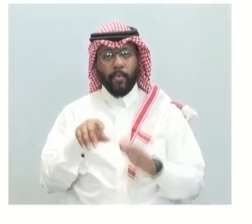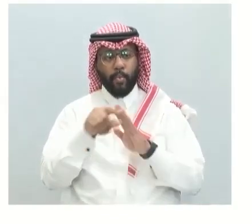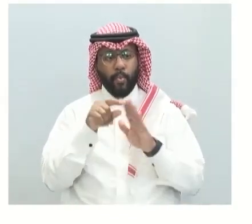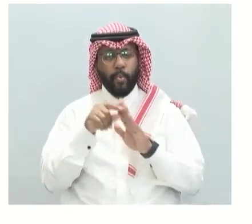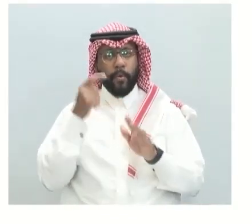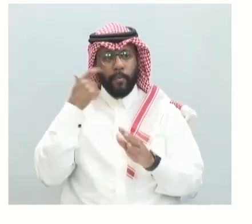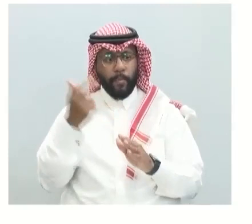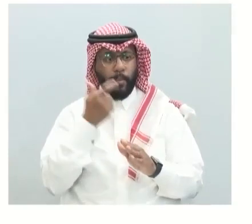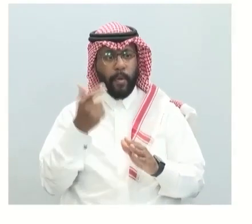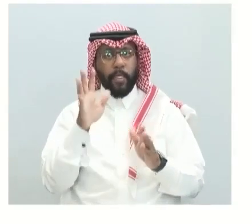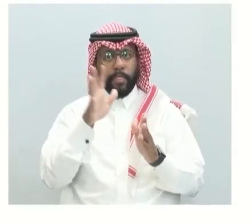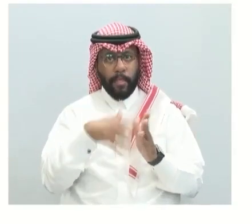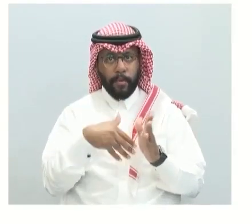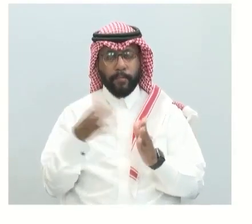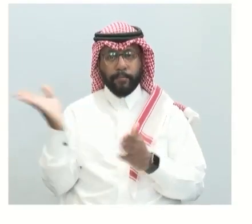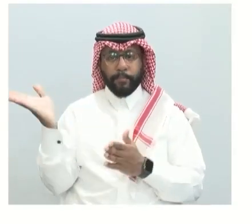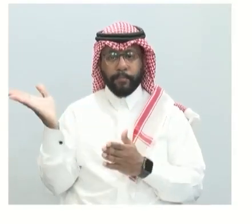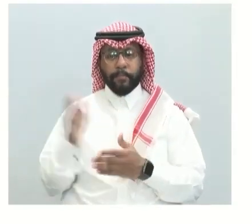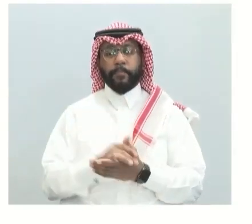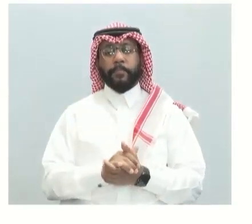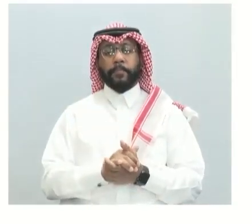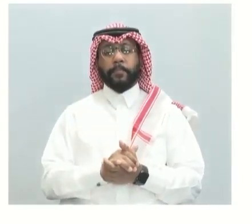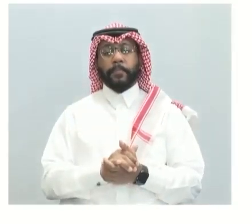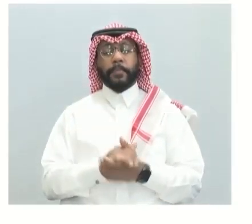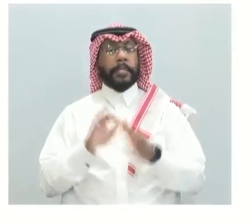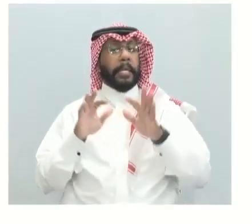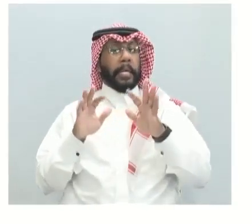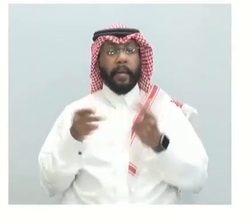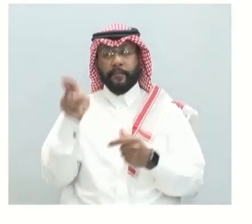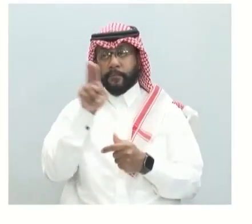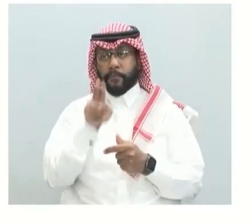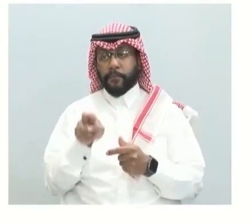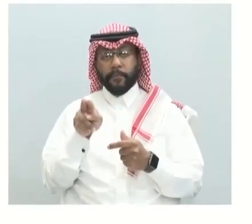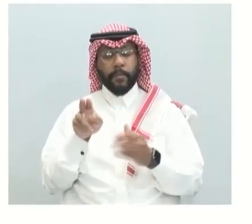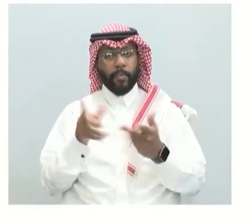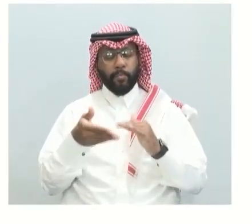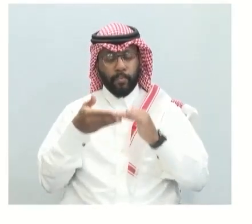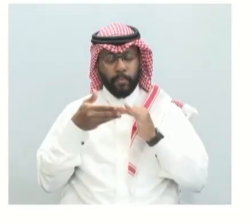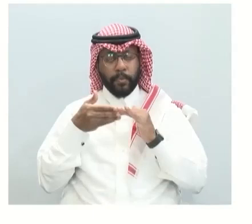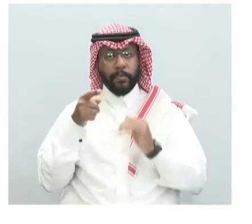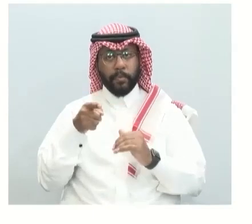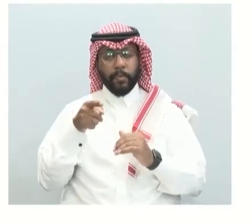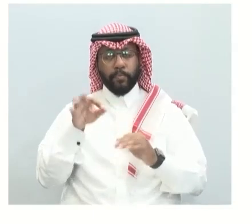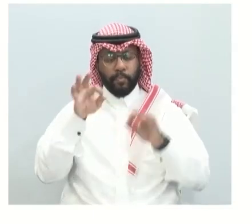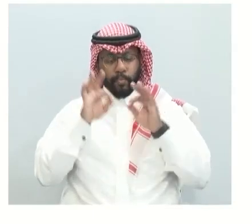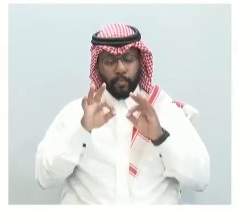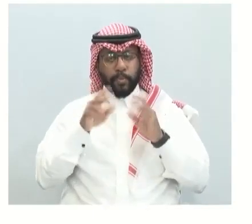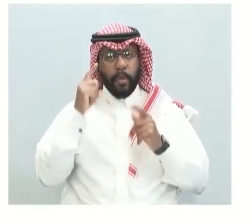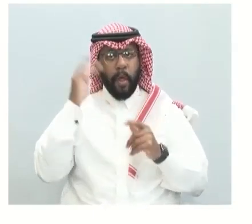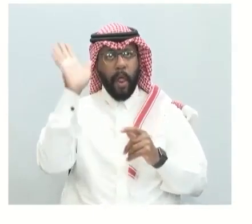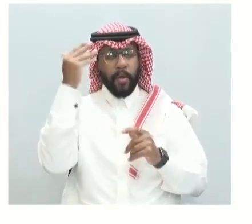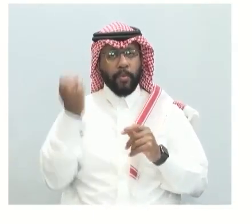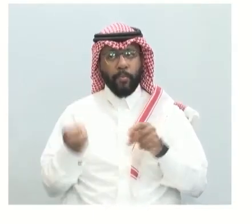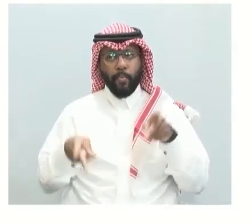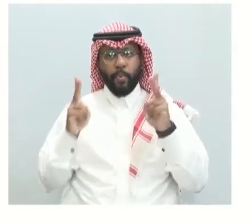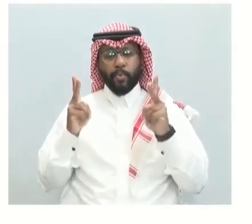البحث عنه طيب سؤال اخر كيف يتم ذلك لمساعدتنا نقوم باستخدام او لكتابه مثلا مشروع